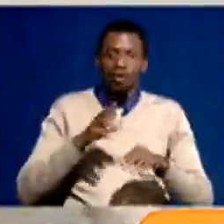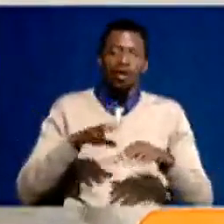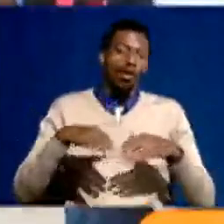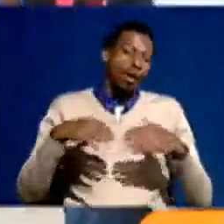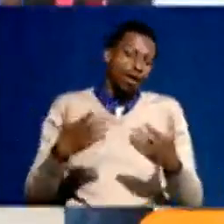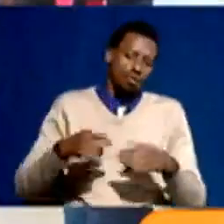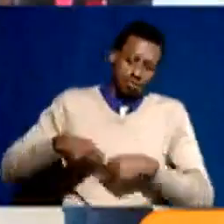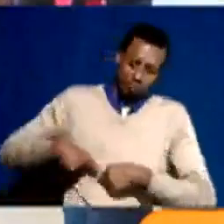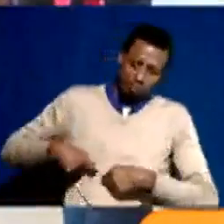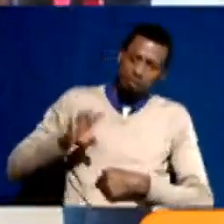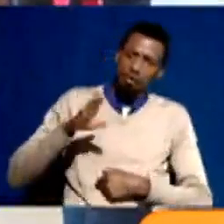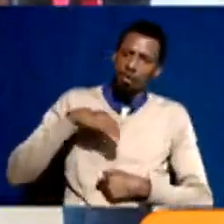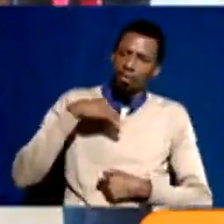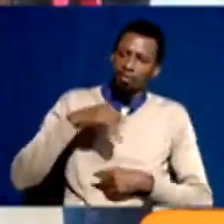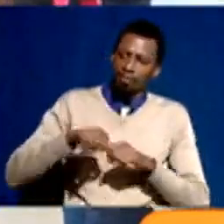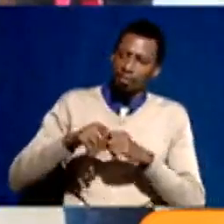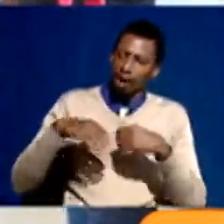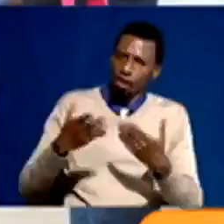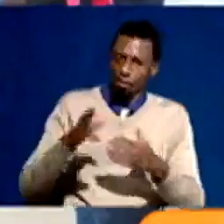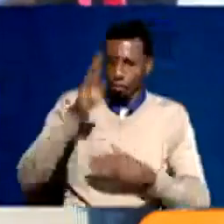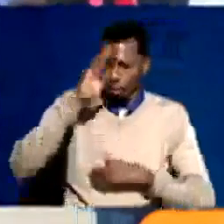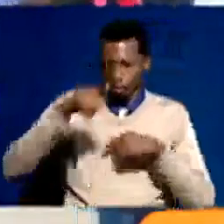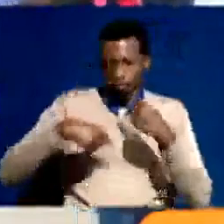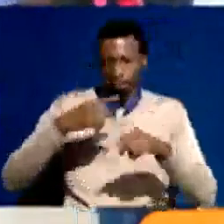kwa sasa wanaendelea na uchunguzi. Francis Mtalaki, Ringa Citizen.